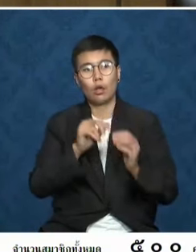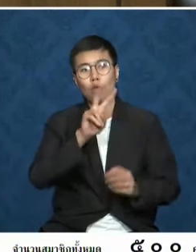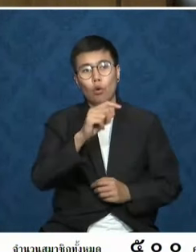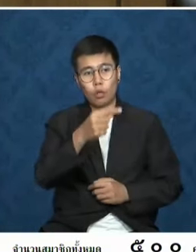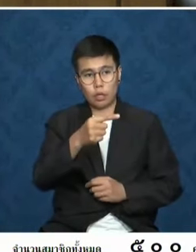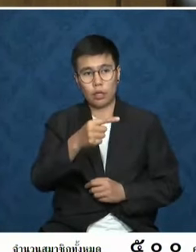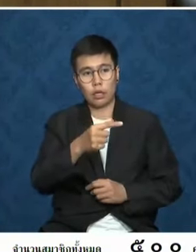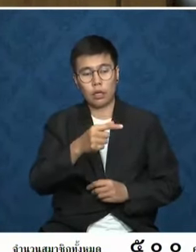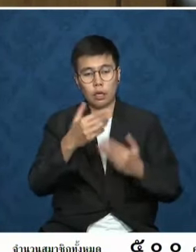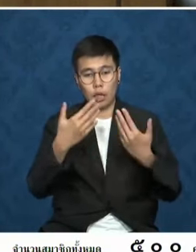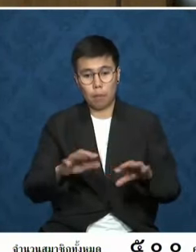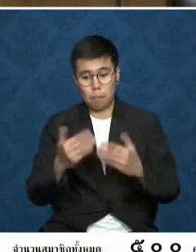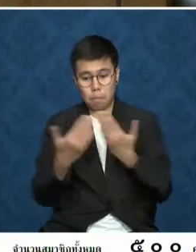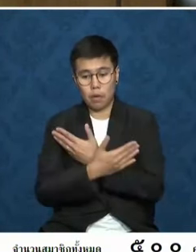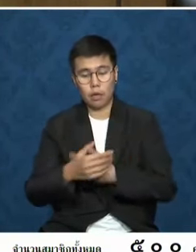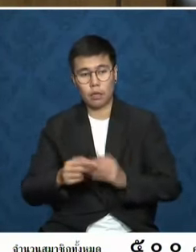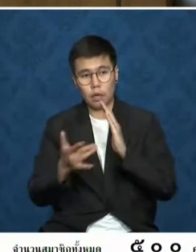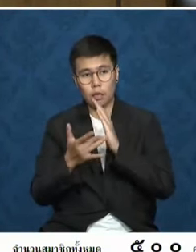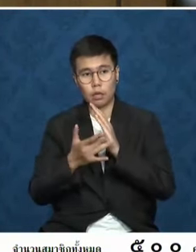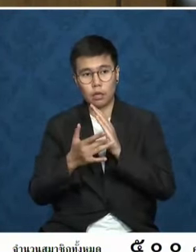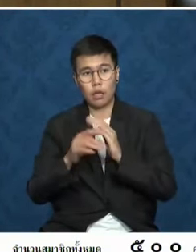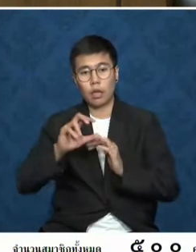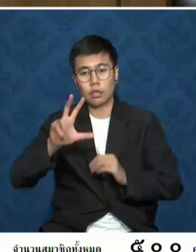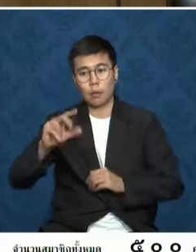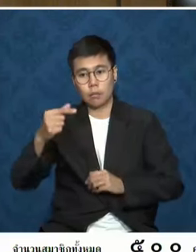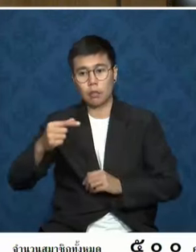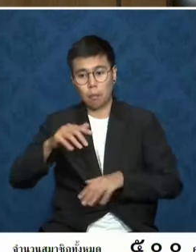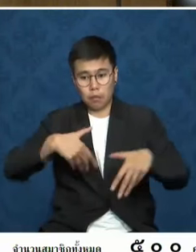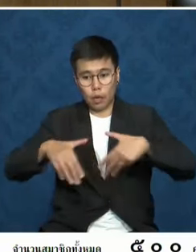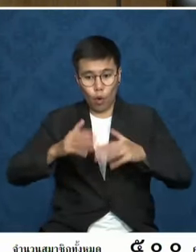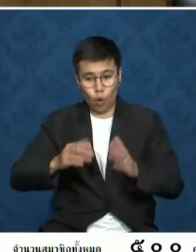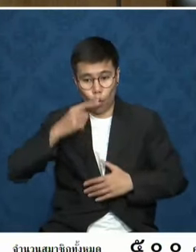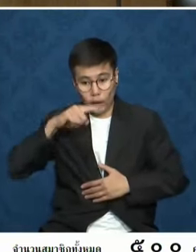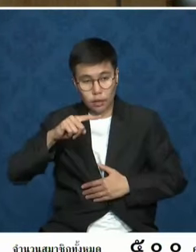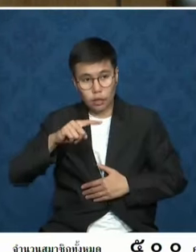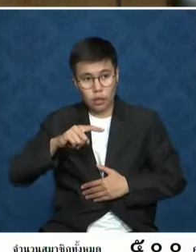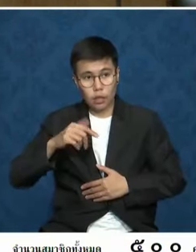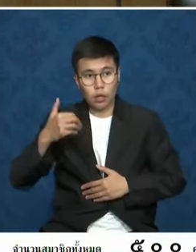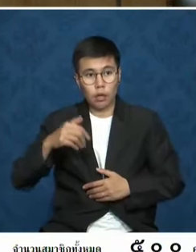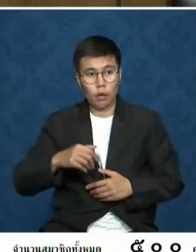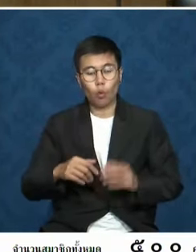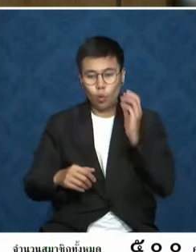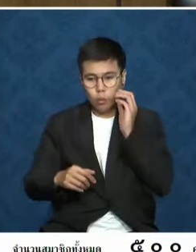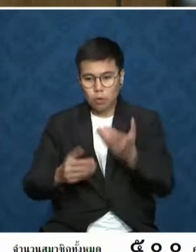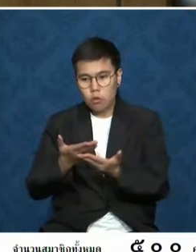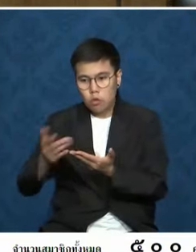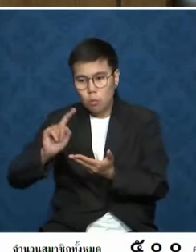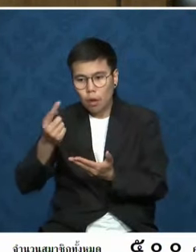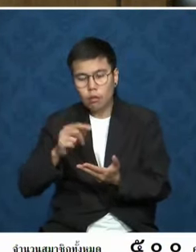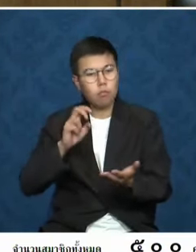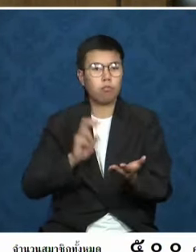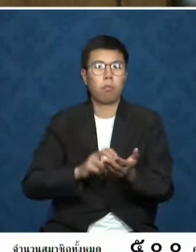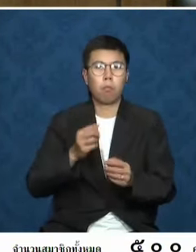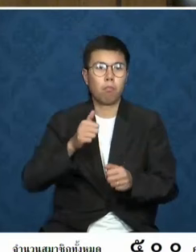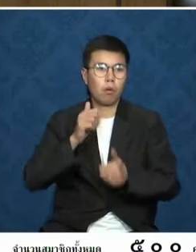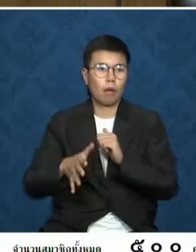Gพอเรามีการเปลยแงเทคโนโยีแบบ 3Gประชาชนคนไทยเองรองรับแทบไม่ทันครับ